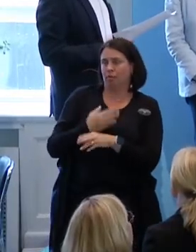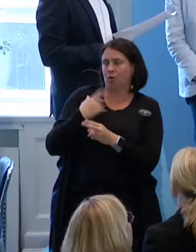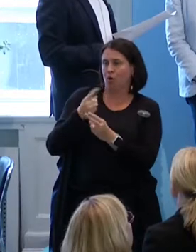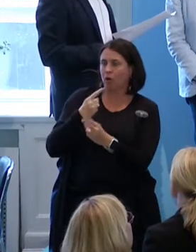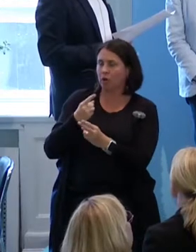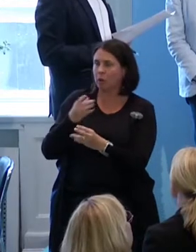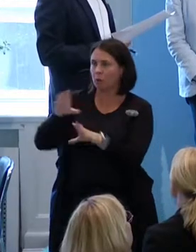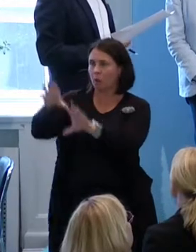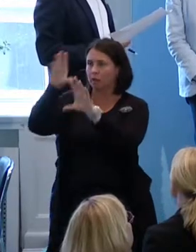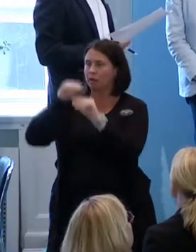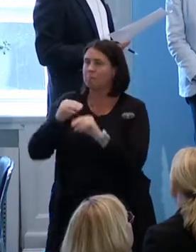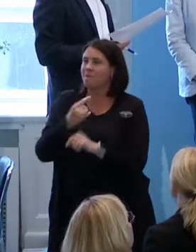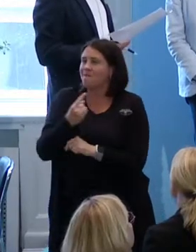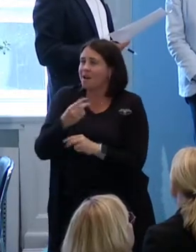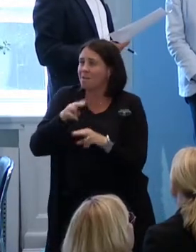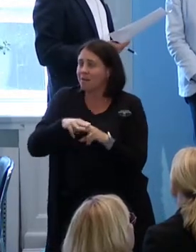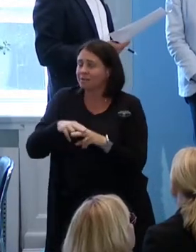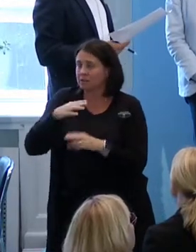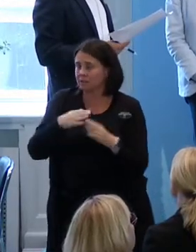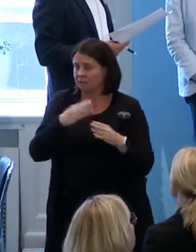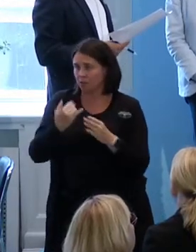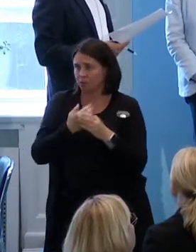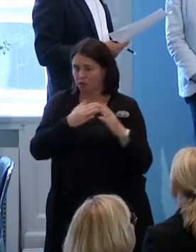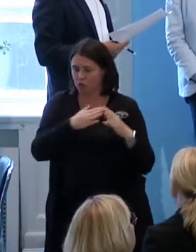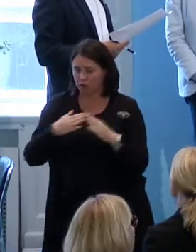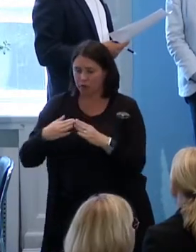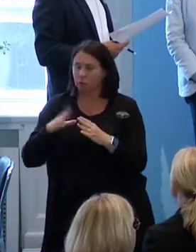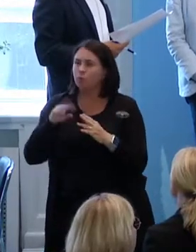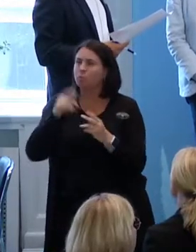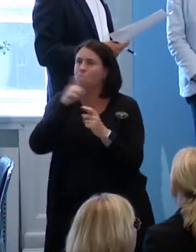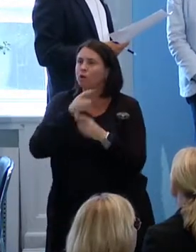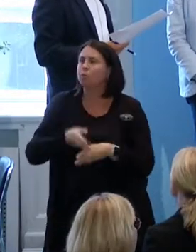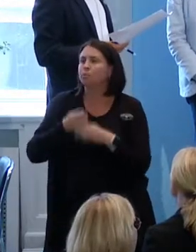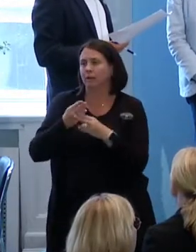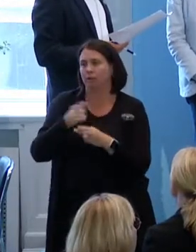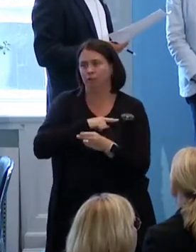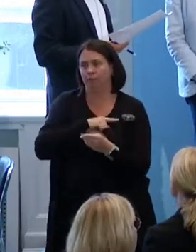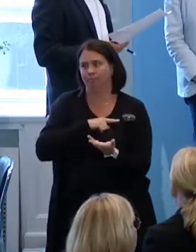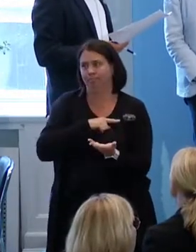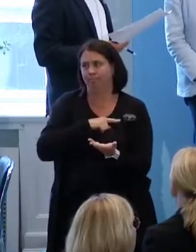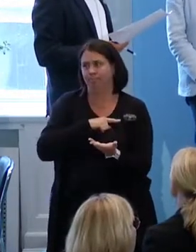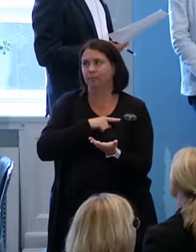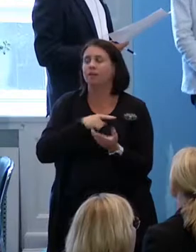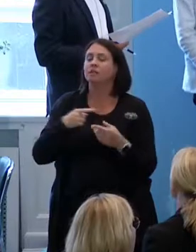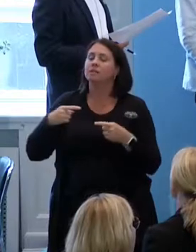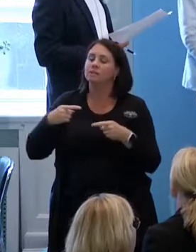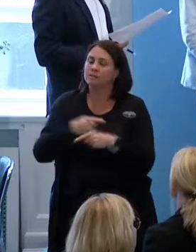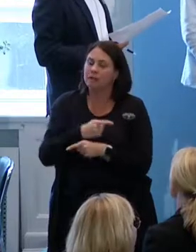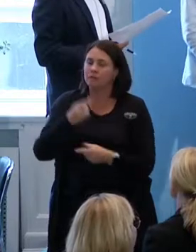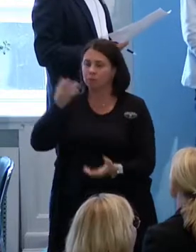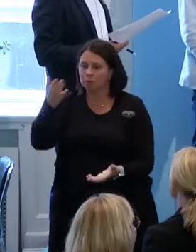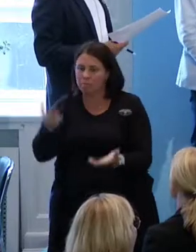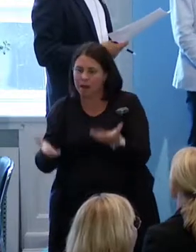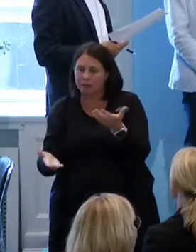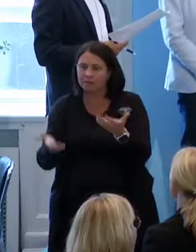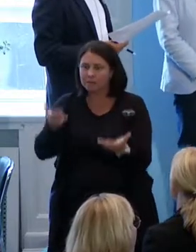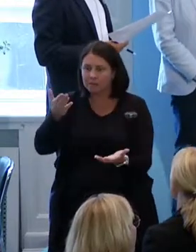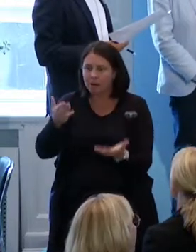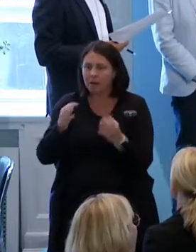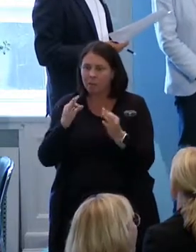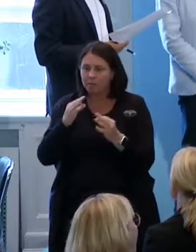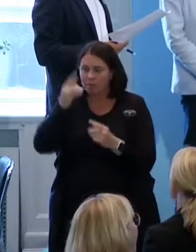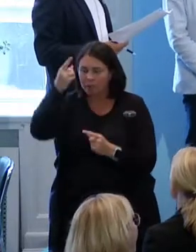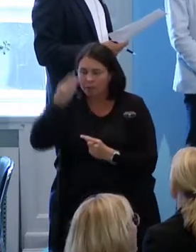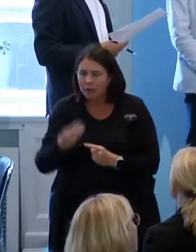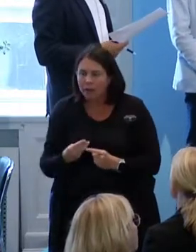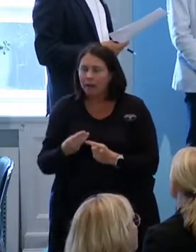vid varje plats i staden, då kommer vi inte att kunna bygga särskilt mycket överhuvudtaget. Utan den avvägningen hur vi väljer att